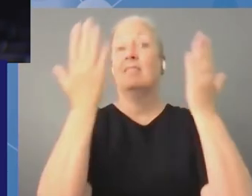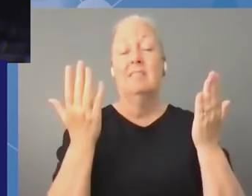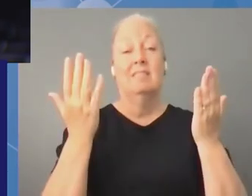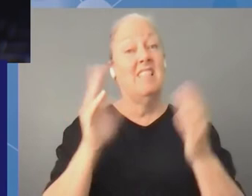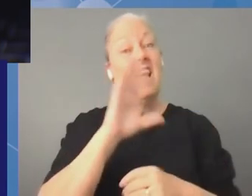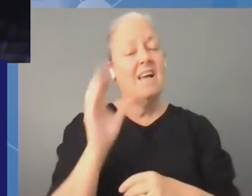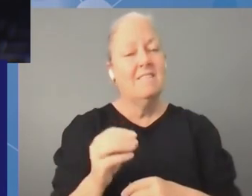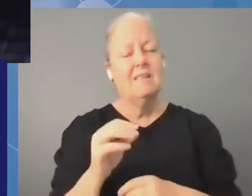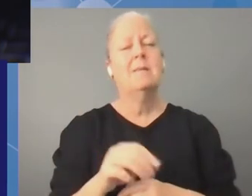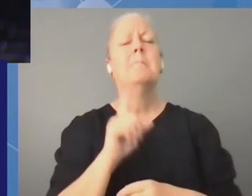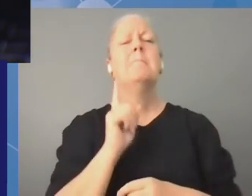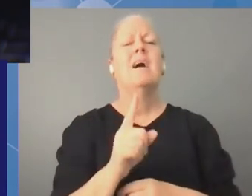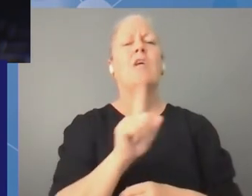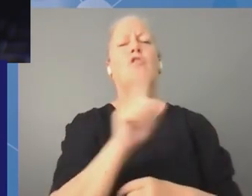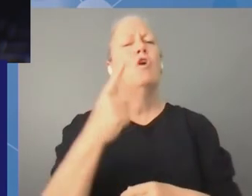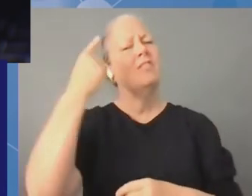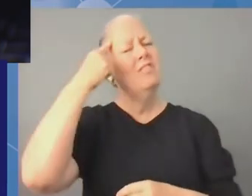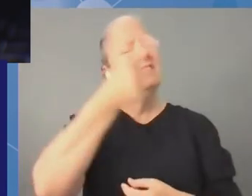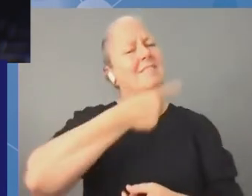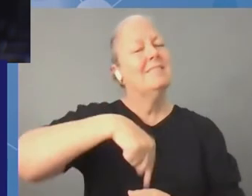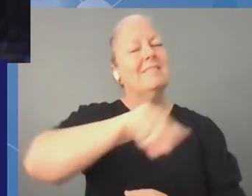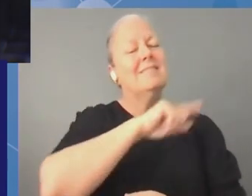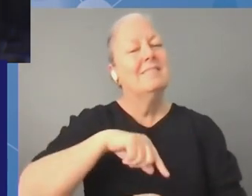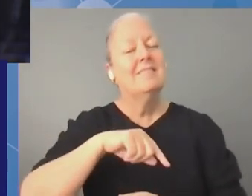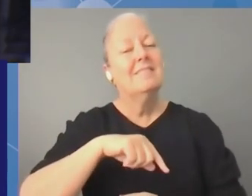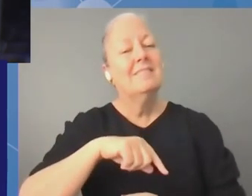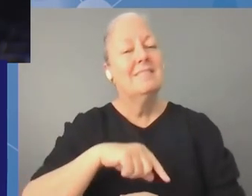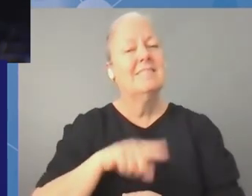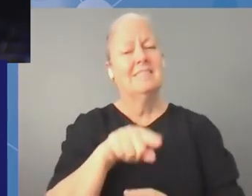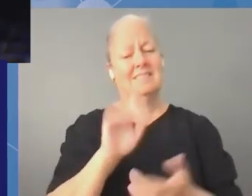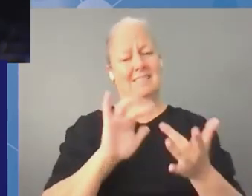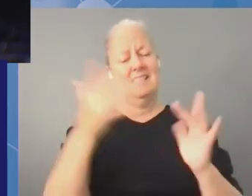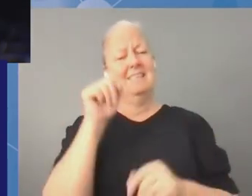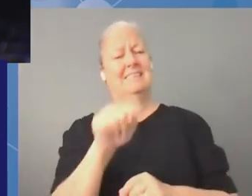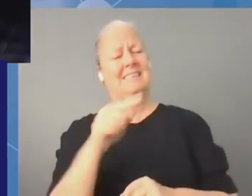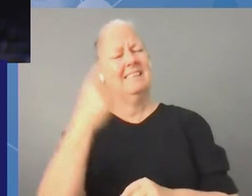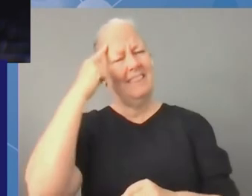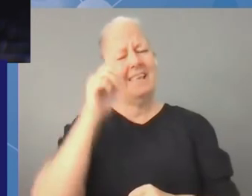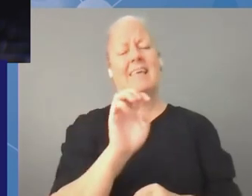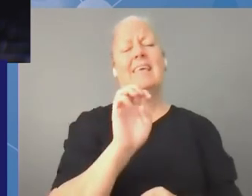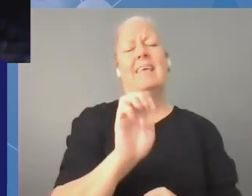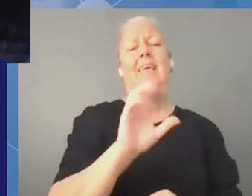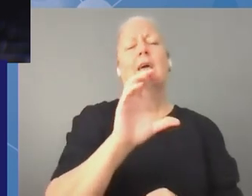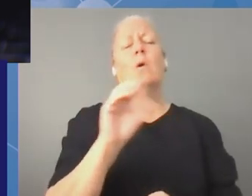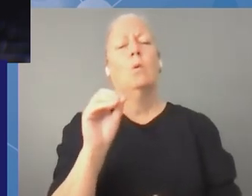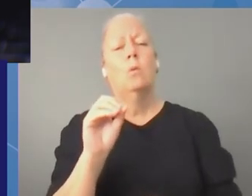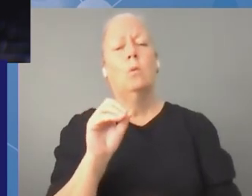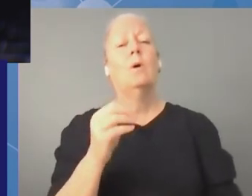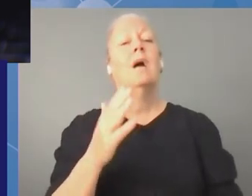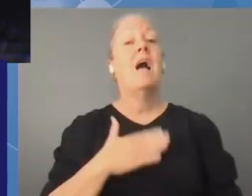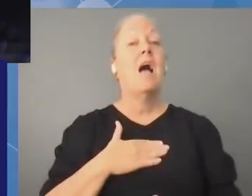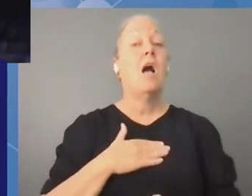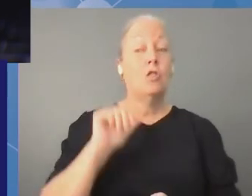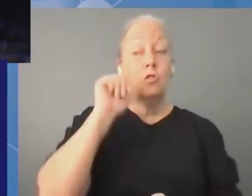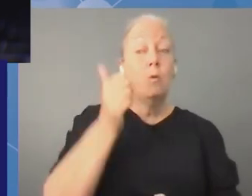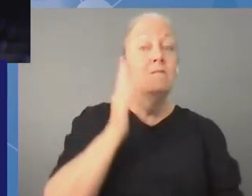充分的说明了，特别是影响到年轻人的吧，年轻人的吧， 占整